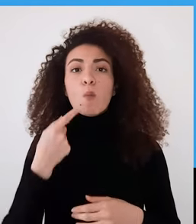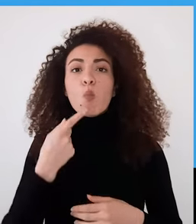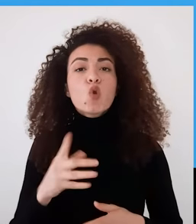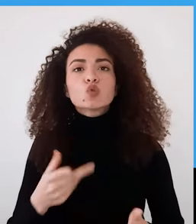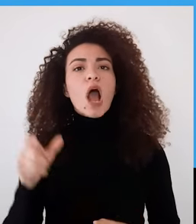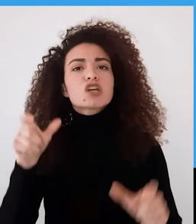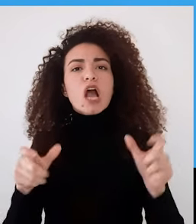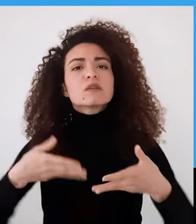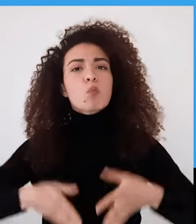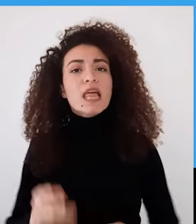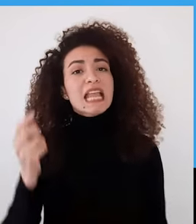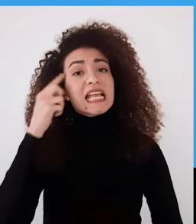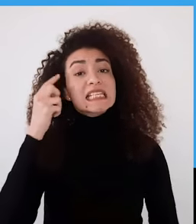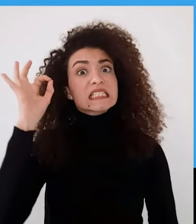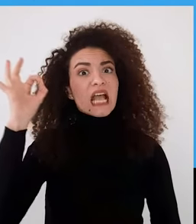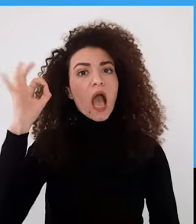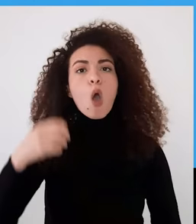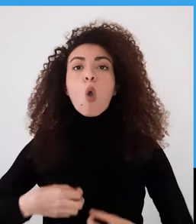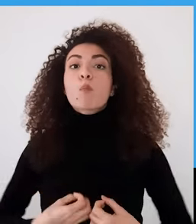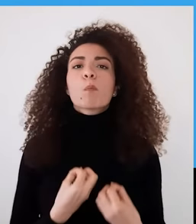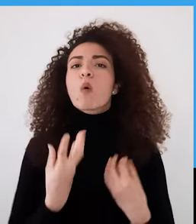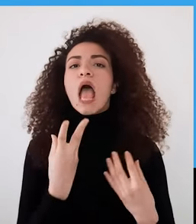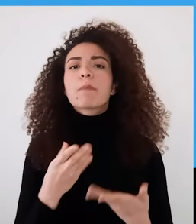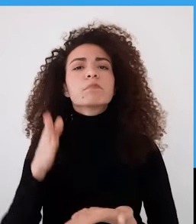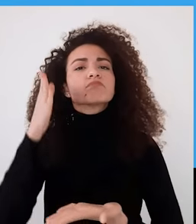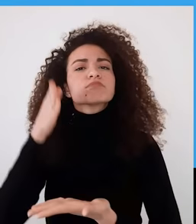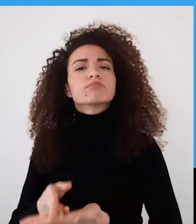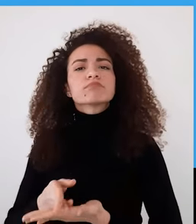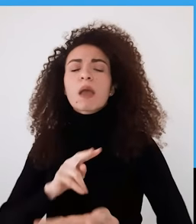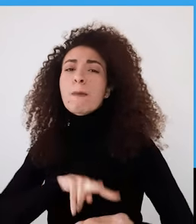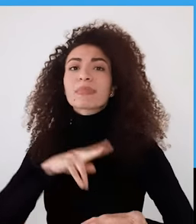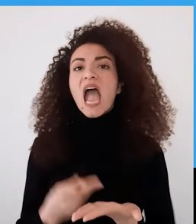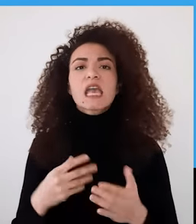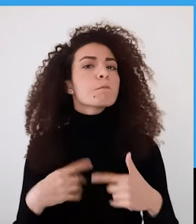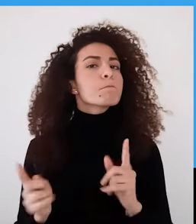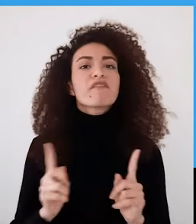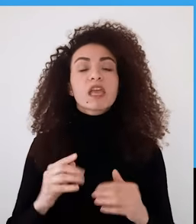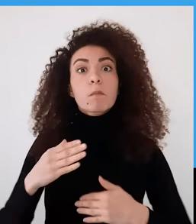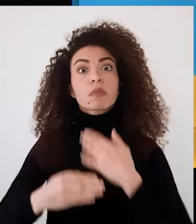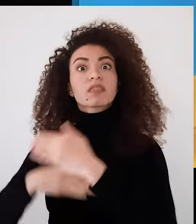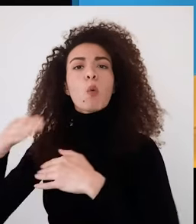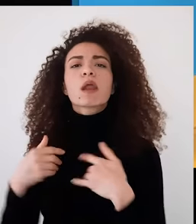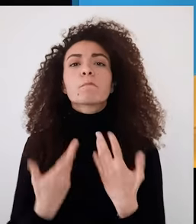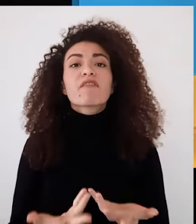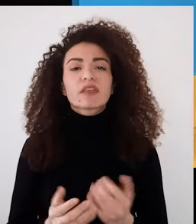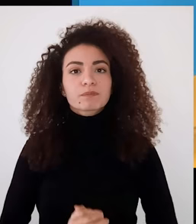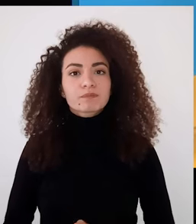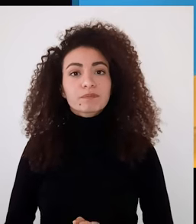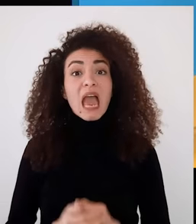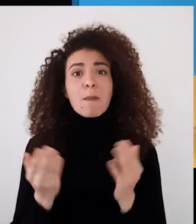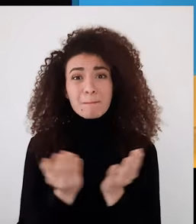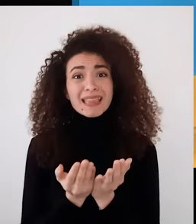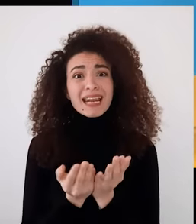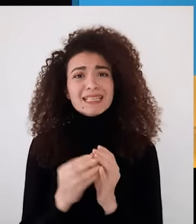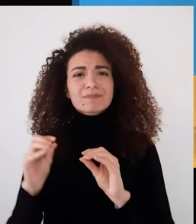بتقول إنه الناس بيخلقوا مع قدرات معينة من الذكاء وميزات ومواهب ثابتة بترافقهم. منلاحظ وجود هالنمط